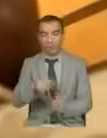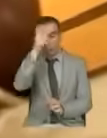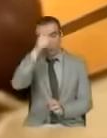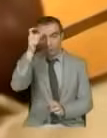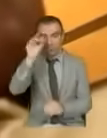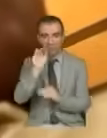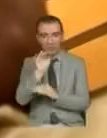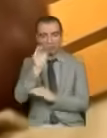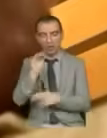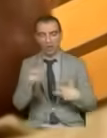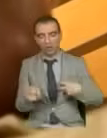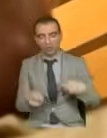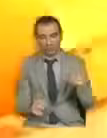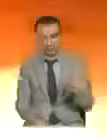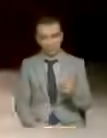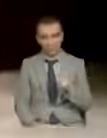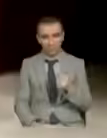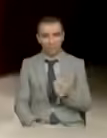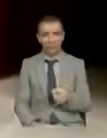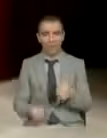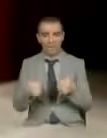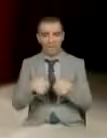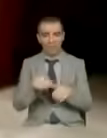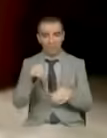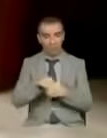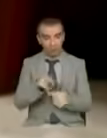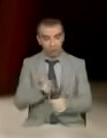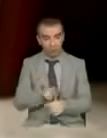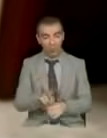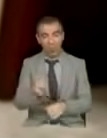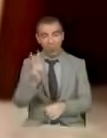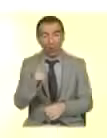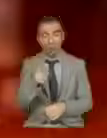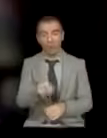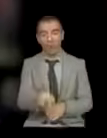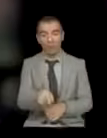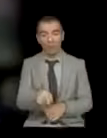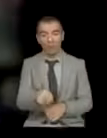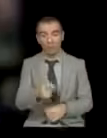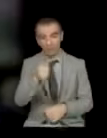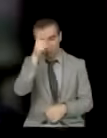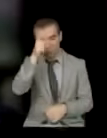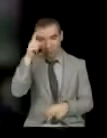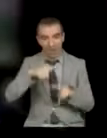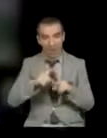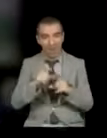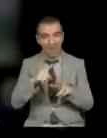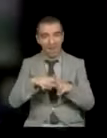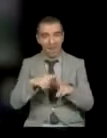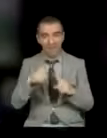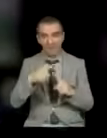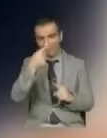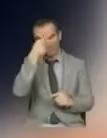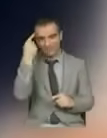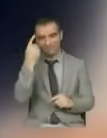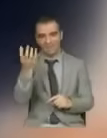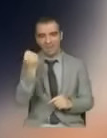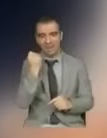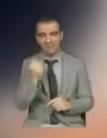Türkiye'de hayatının aşkını buldu, evlenmek için çıktığı yolda Türk adetlerinden nasibini